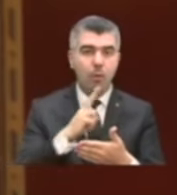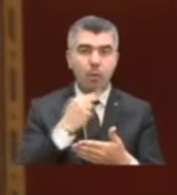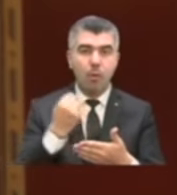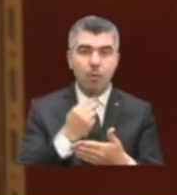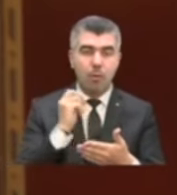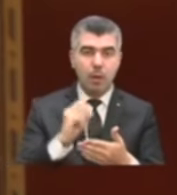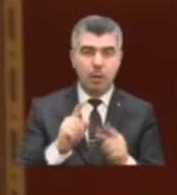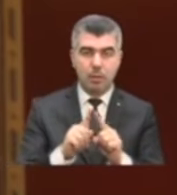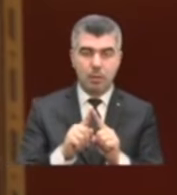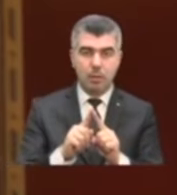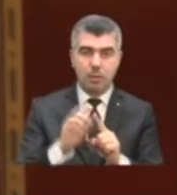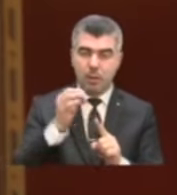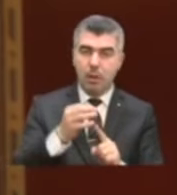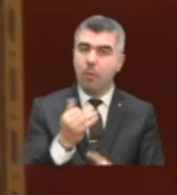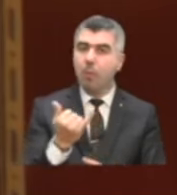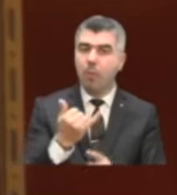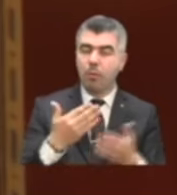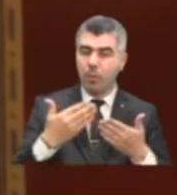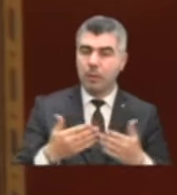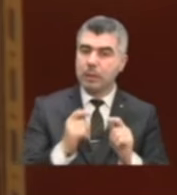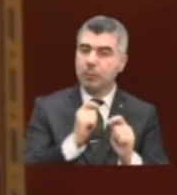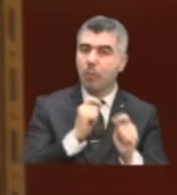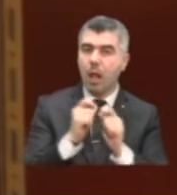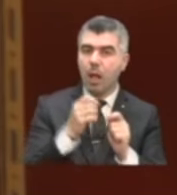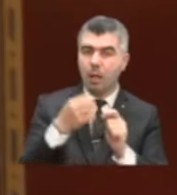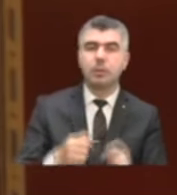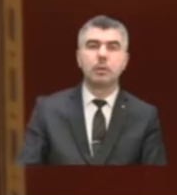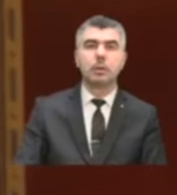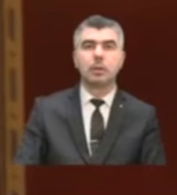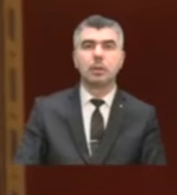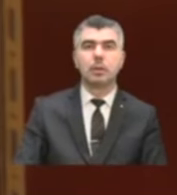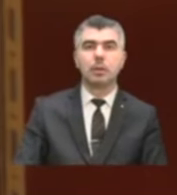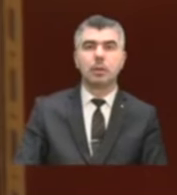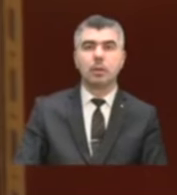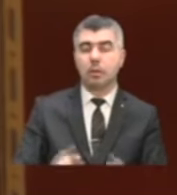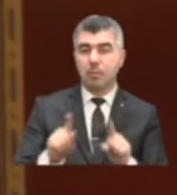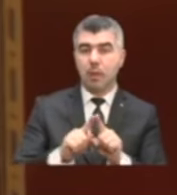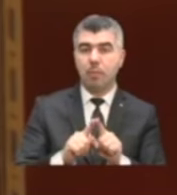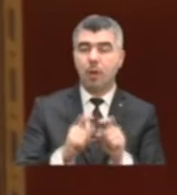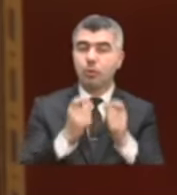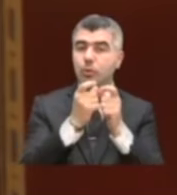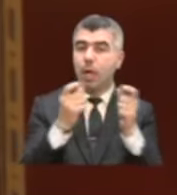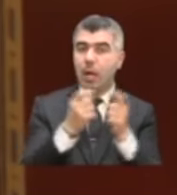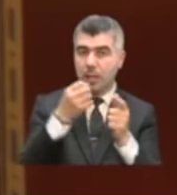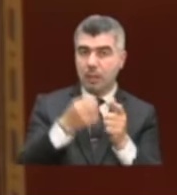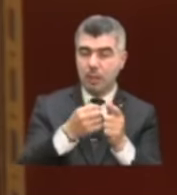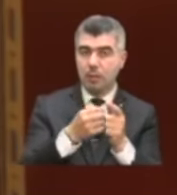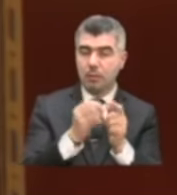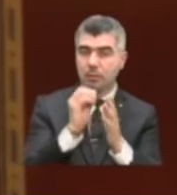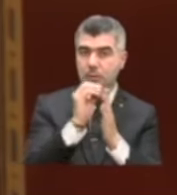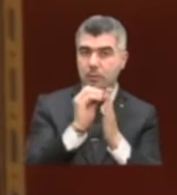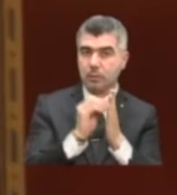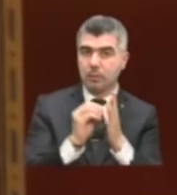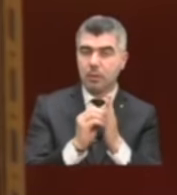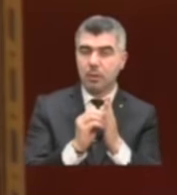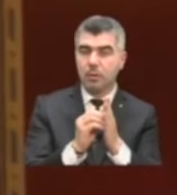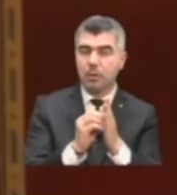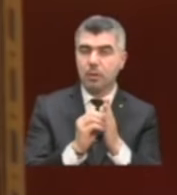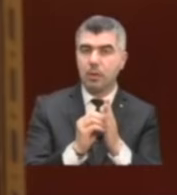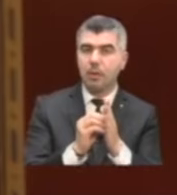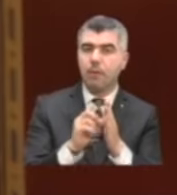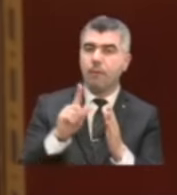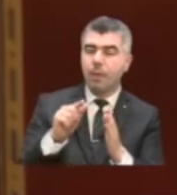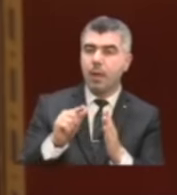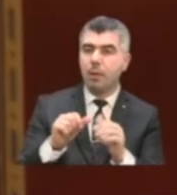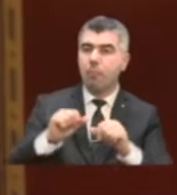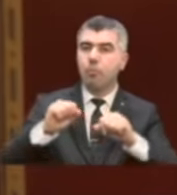هذه المقاولات. هذا هو هذا هو النقاش اللي كان، وهذا هو الفكر اللي كاين. فلهذا قلت بالنسبه للمقاولات الجهويه اللي ذكرتي سيد النائب، نحن في نقاش مع